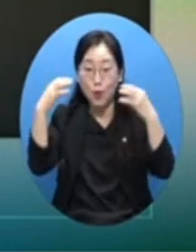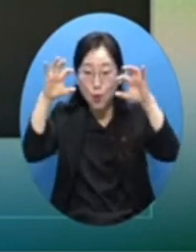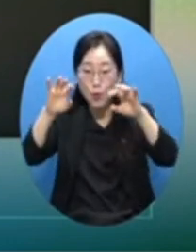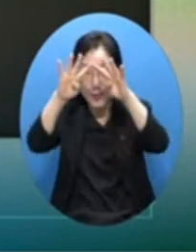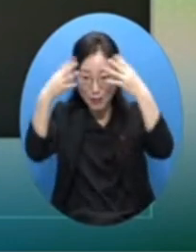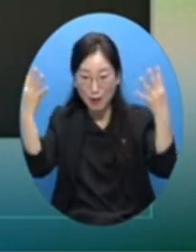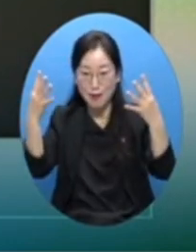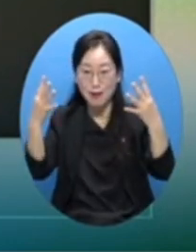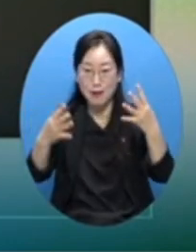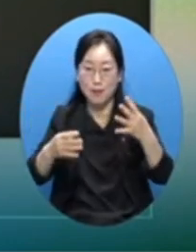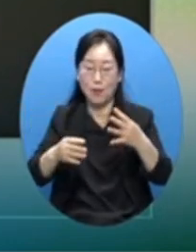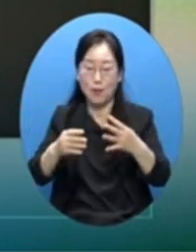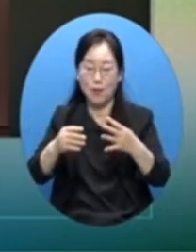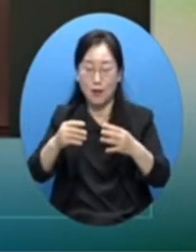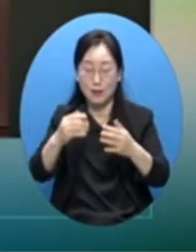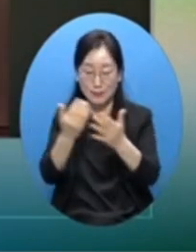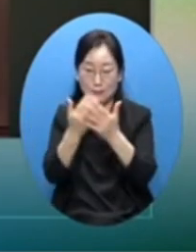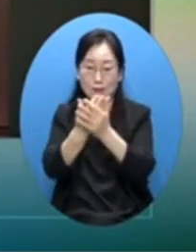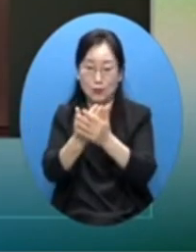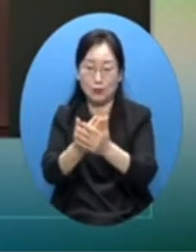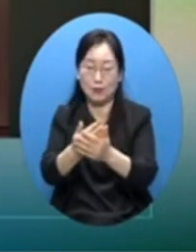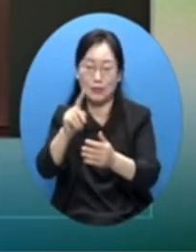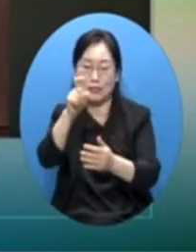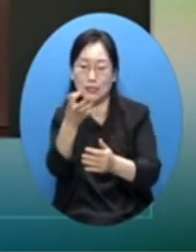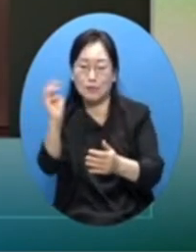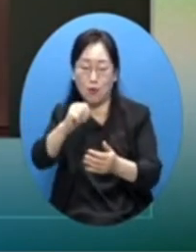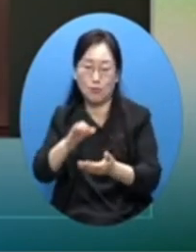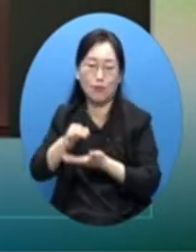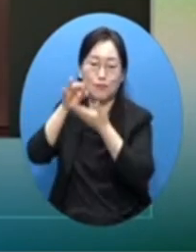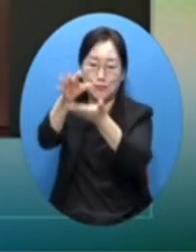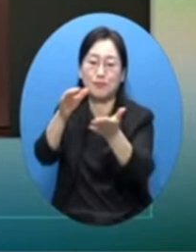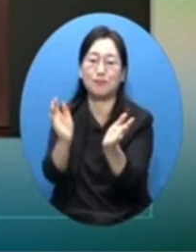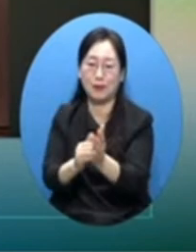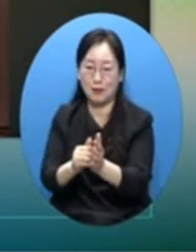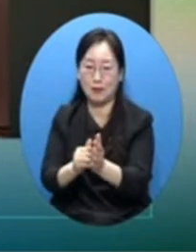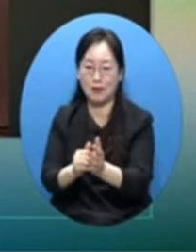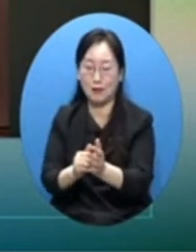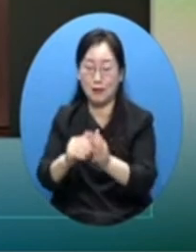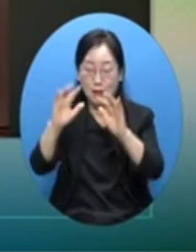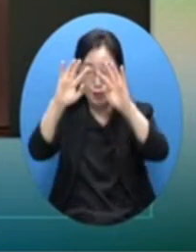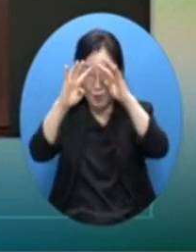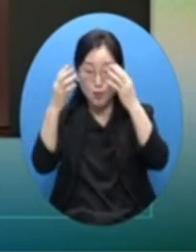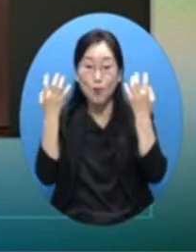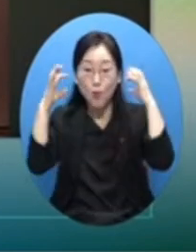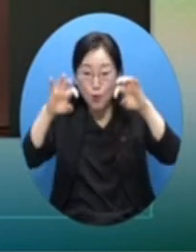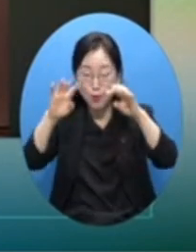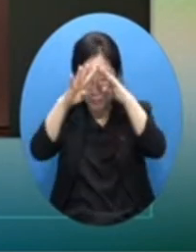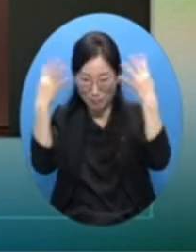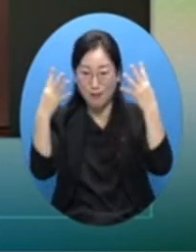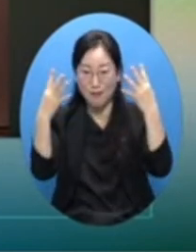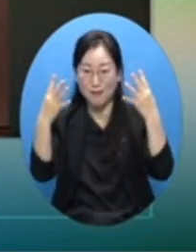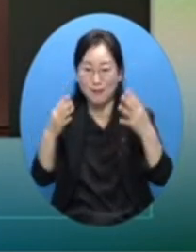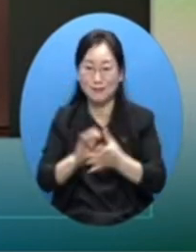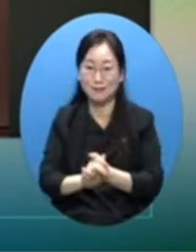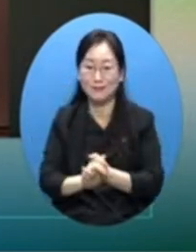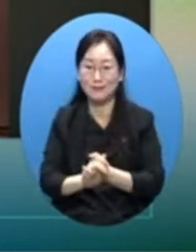고려대학교에는 의학발전기금으로 10억을 기부하기도 했습니다. 고려대 의료원은 할렐루야,